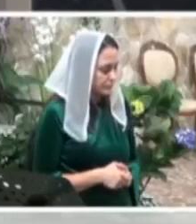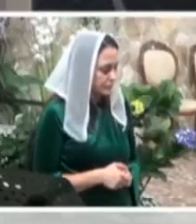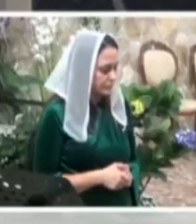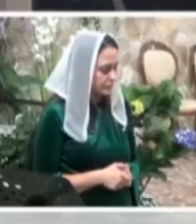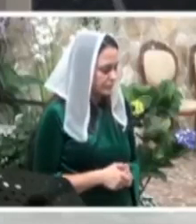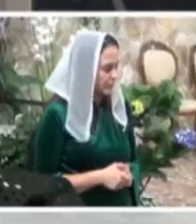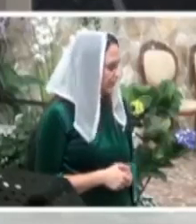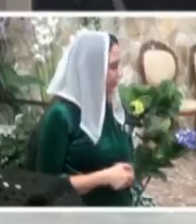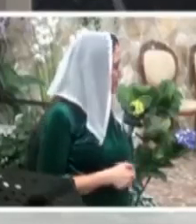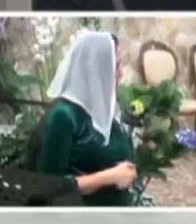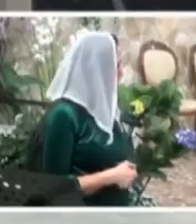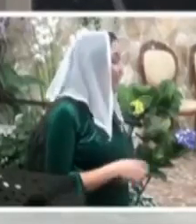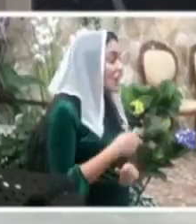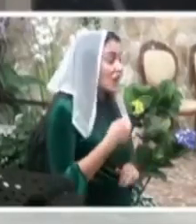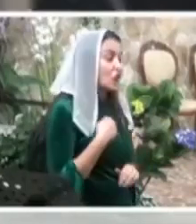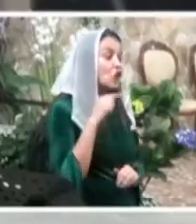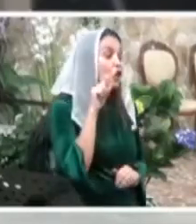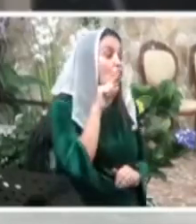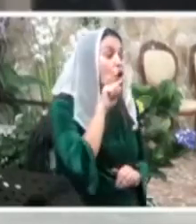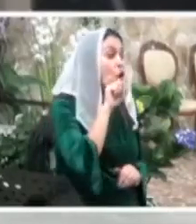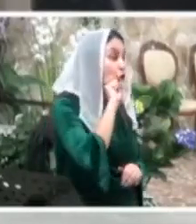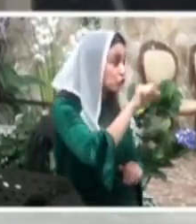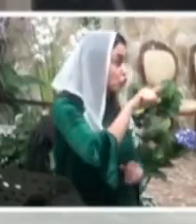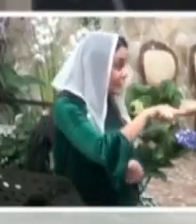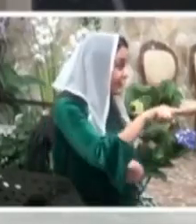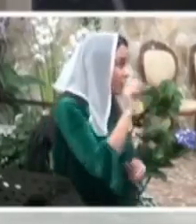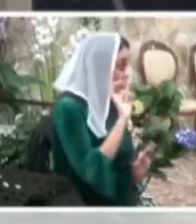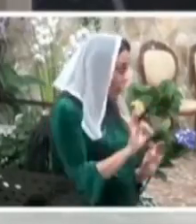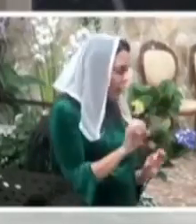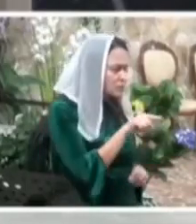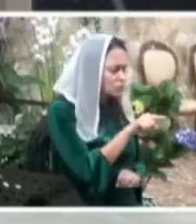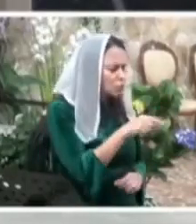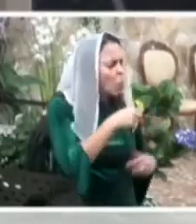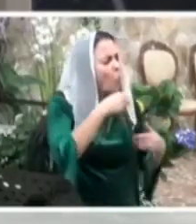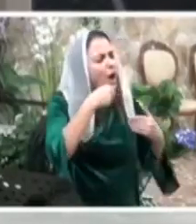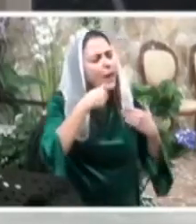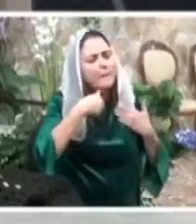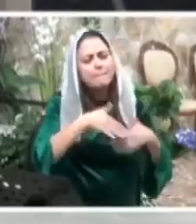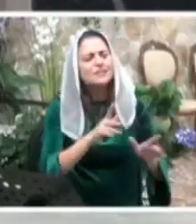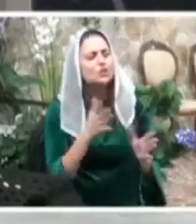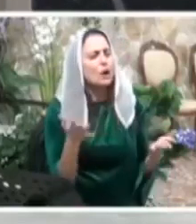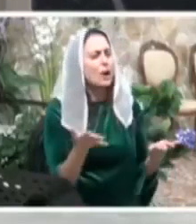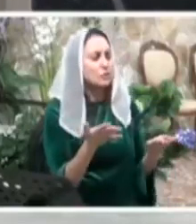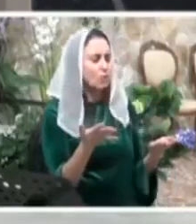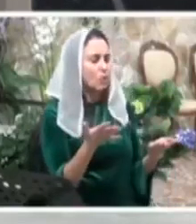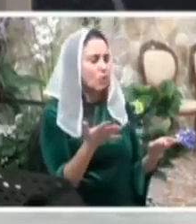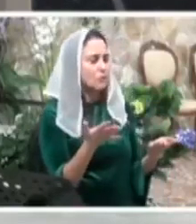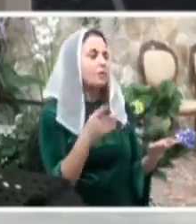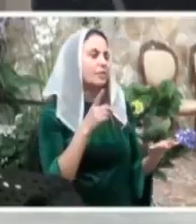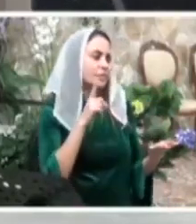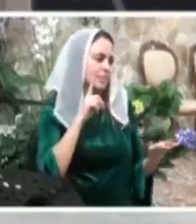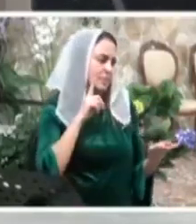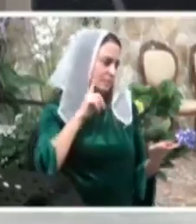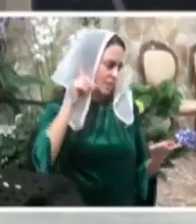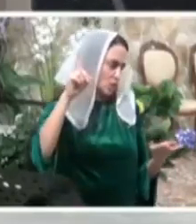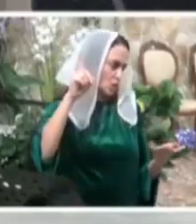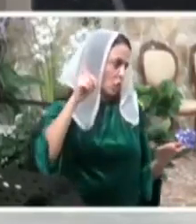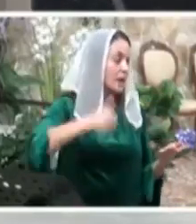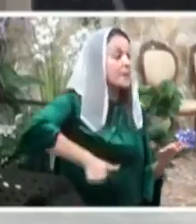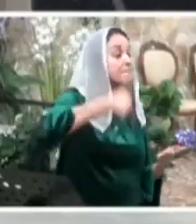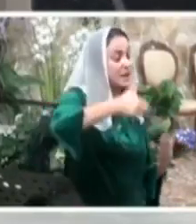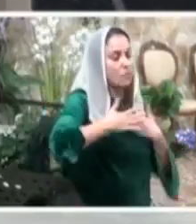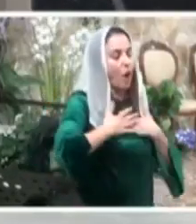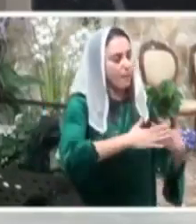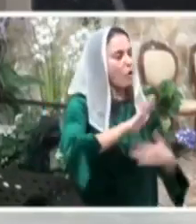Ho questo contro di te, che hai abbandonato il tuo primo